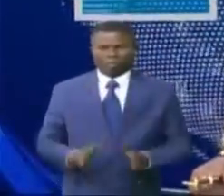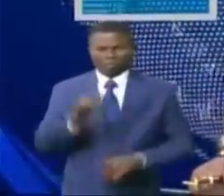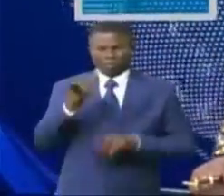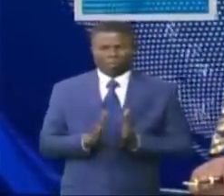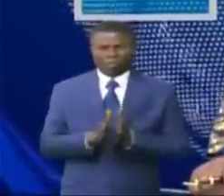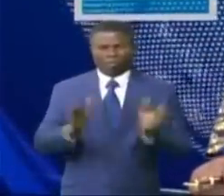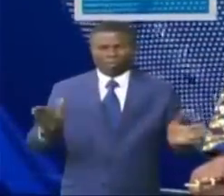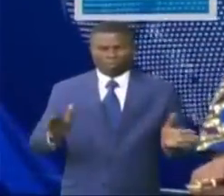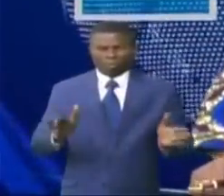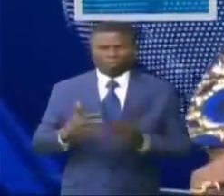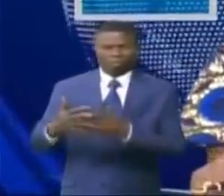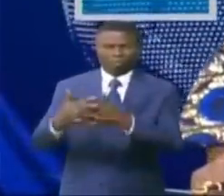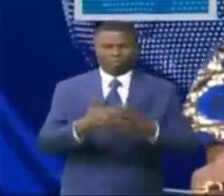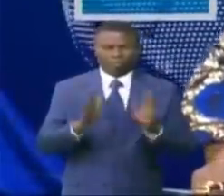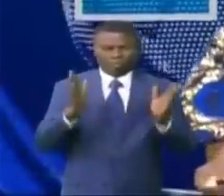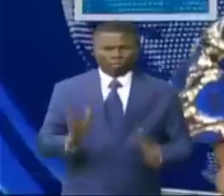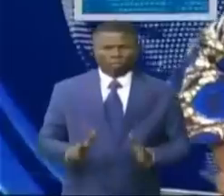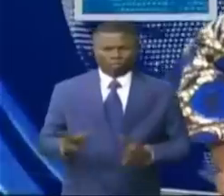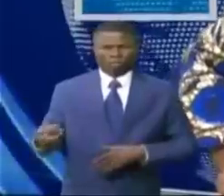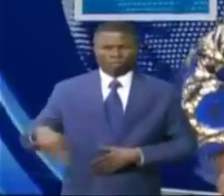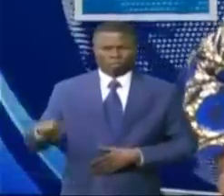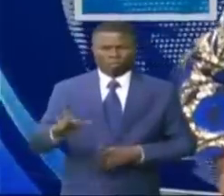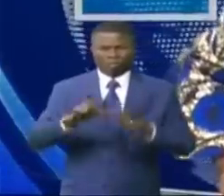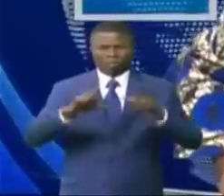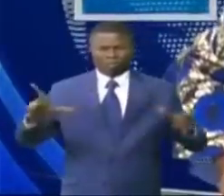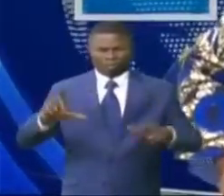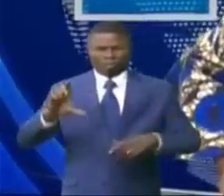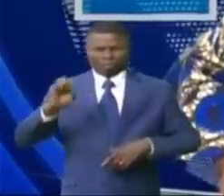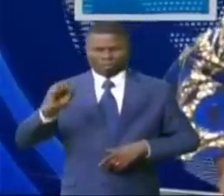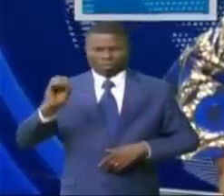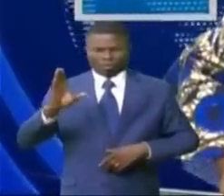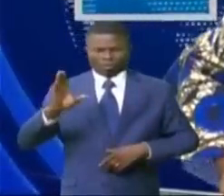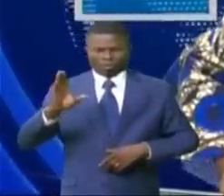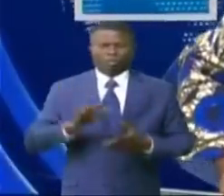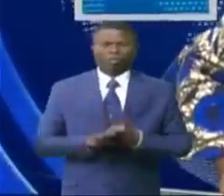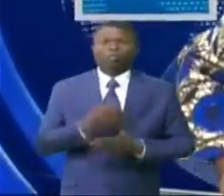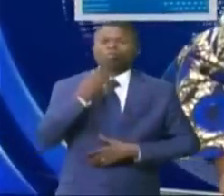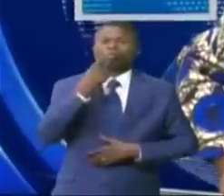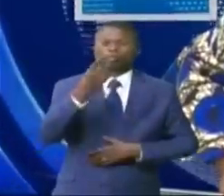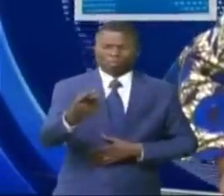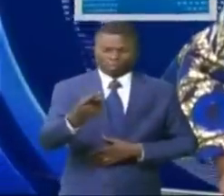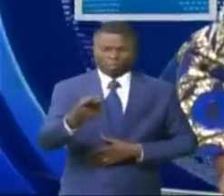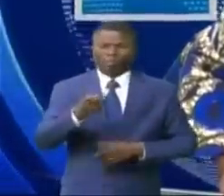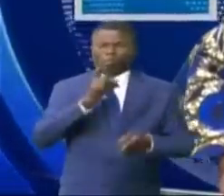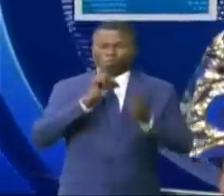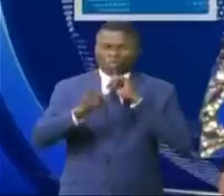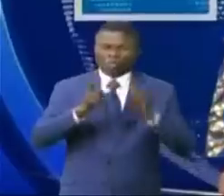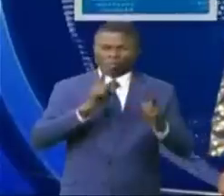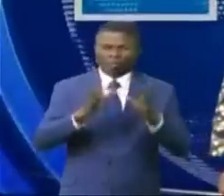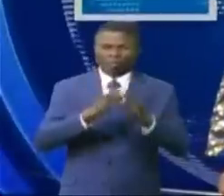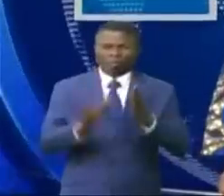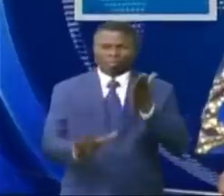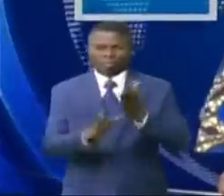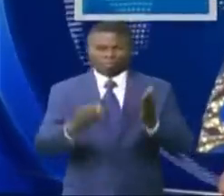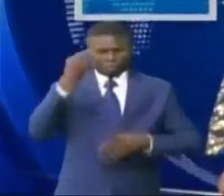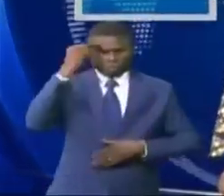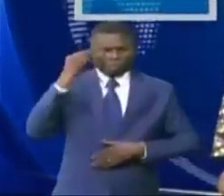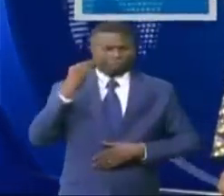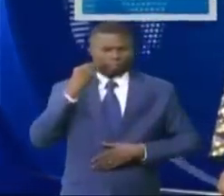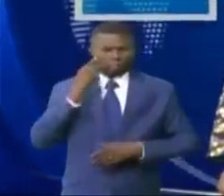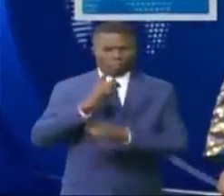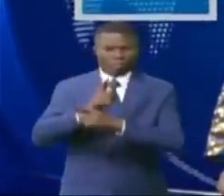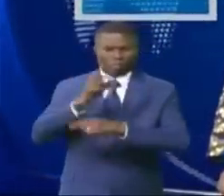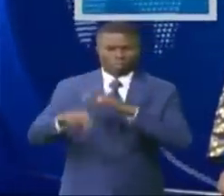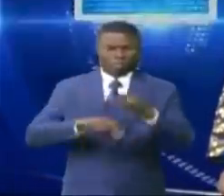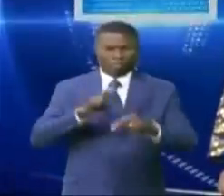général des Nations Unies dans la région de Grand Lac. Yuan Xian l'a dit alors qu'il s'entretenait avec le vice-premier ministre, ministre de la